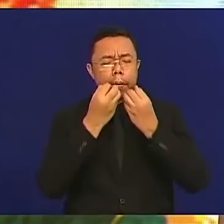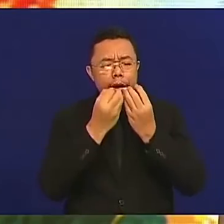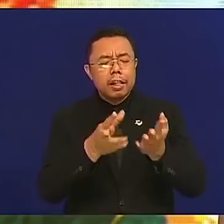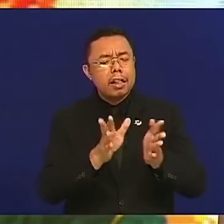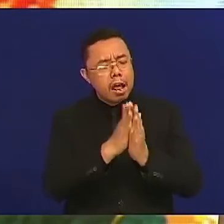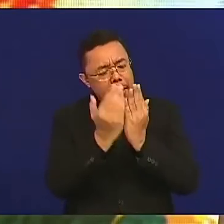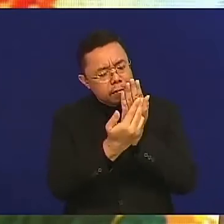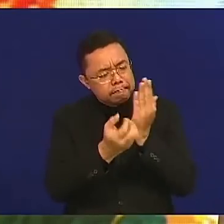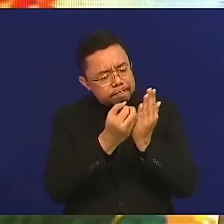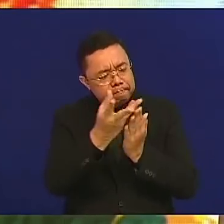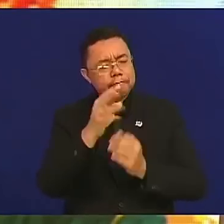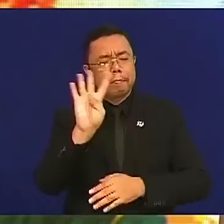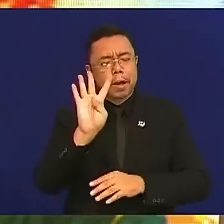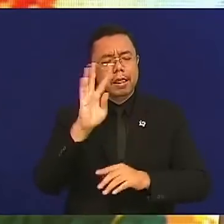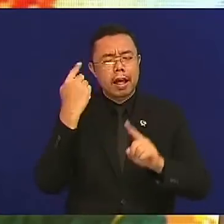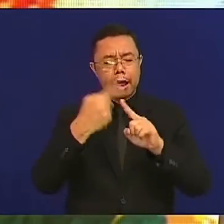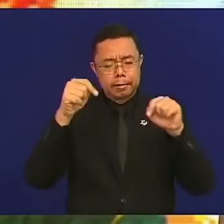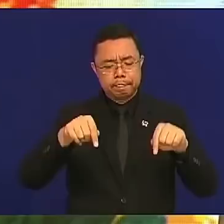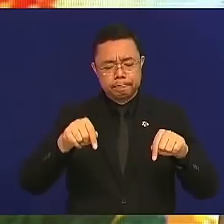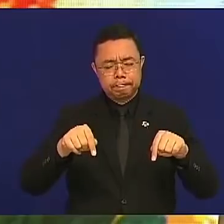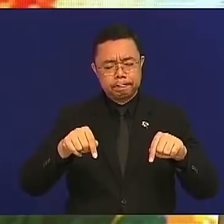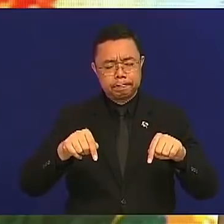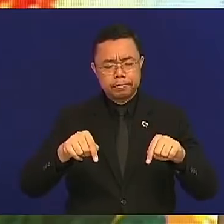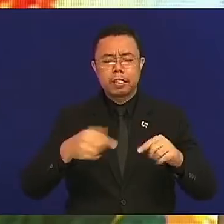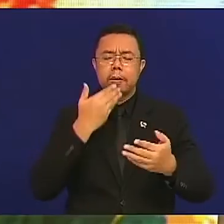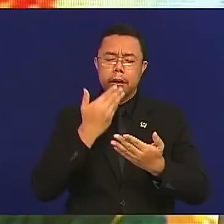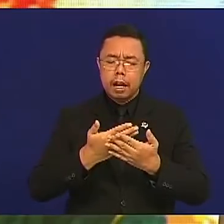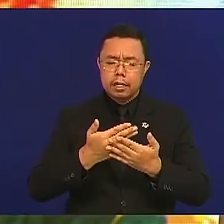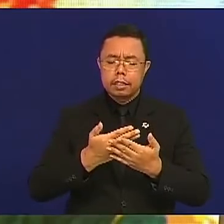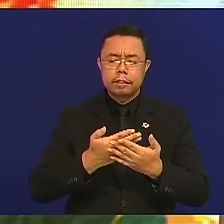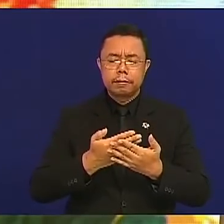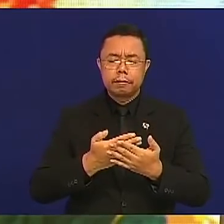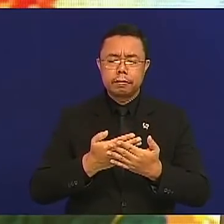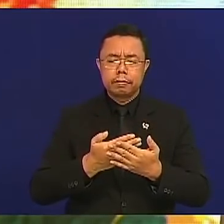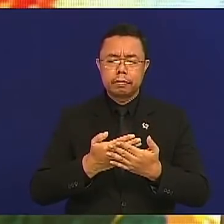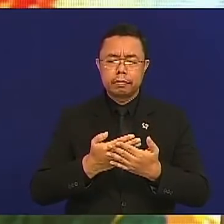pemberitaan kebenaran selama 4 sesi ini. Terima kasih.